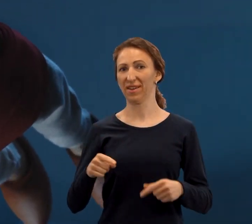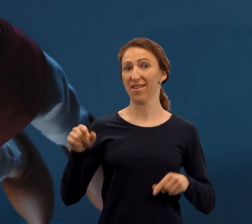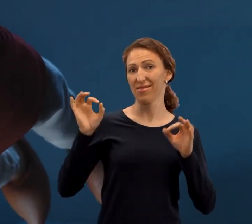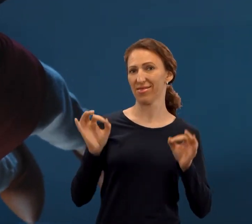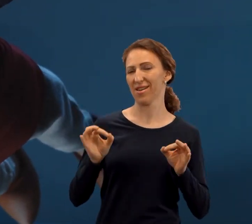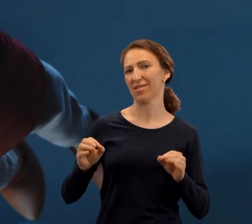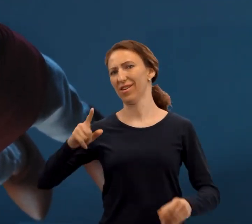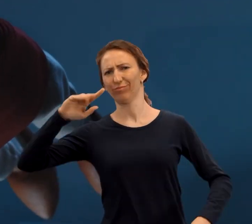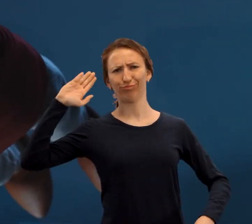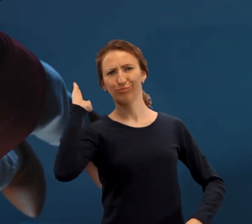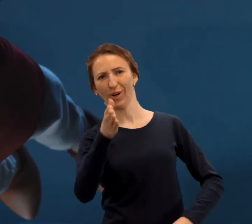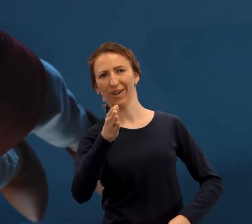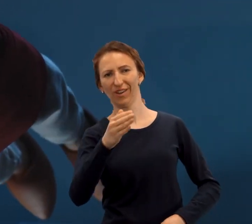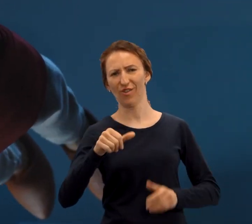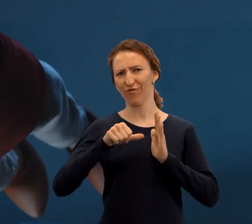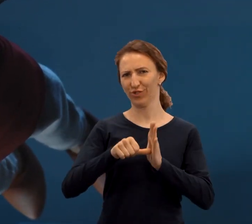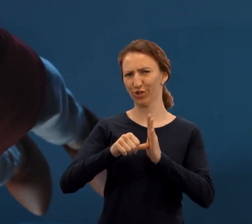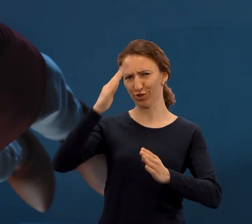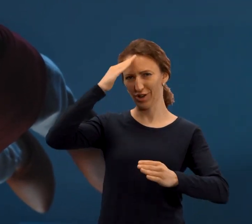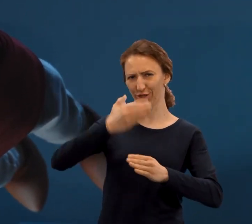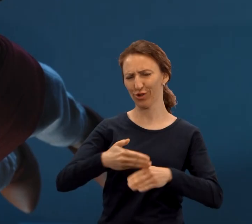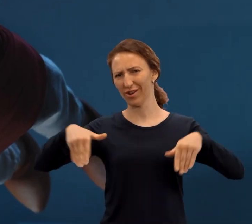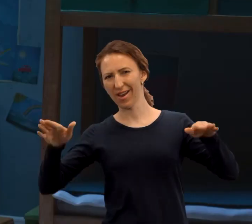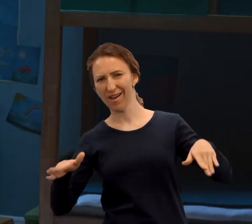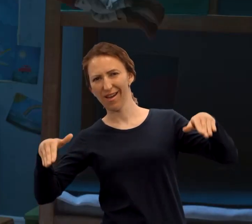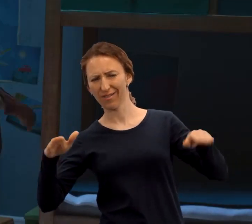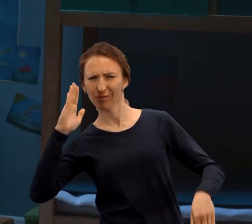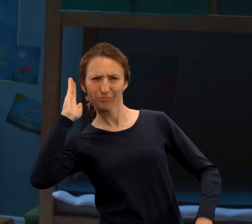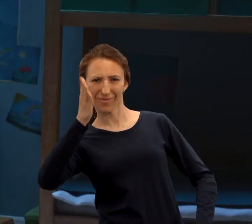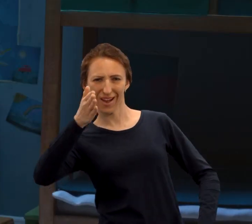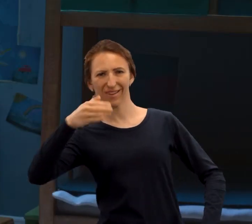A teraz w drogę Polecimy na nocną wycieczkę